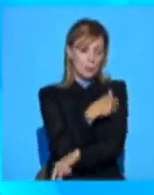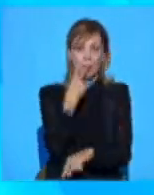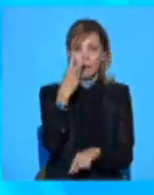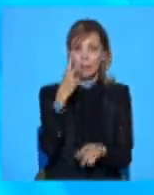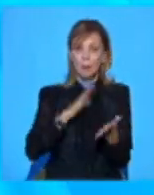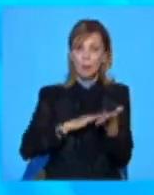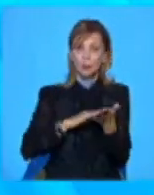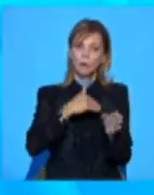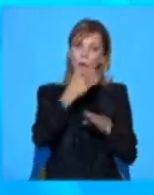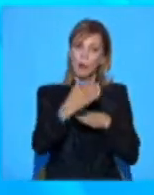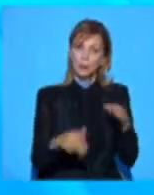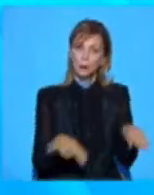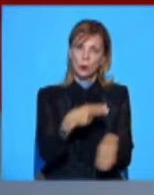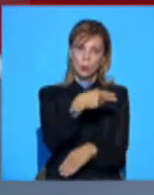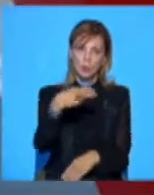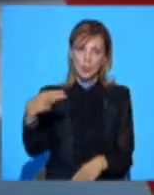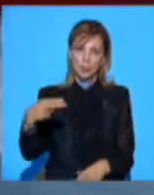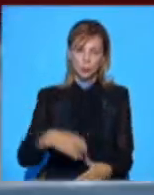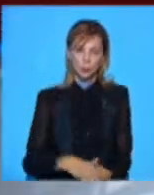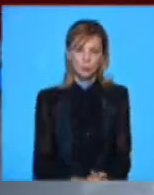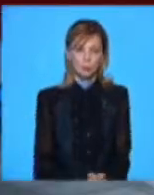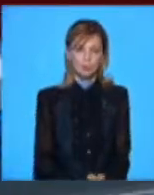acum titlurile zilei.